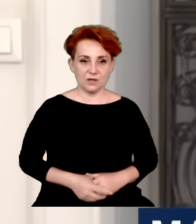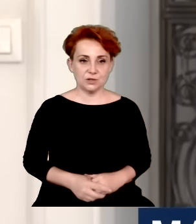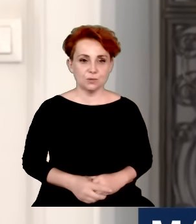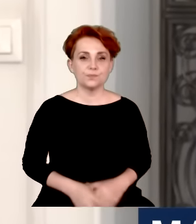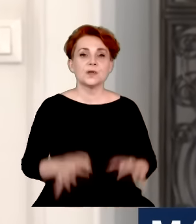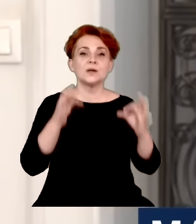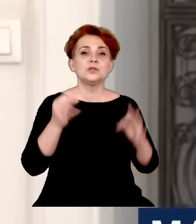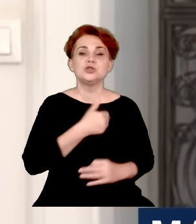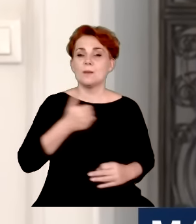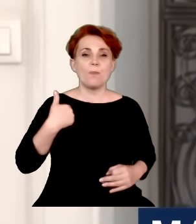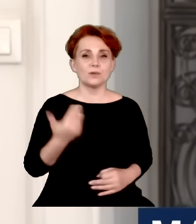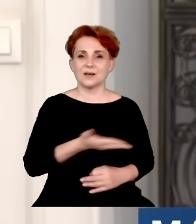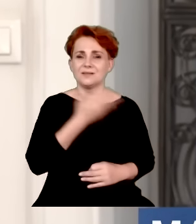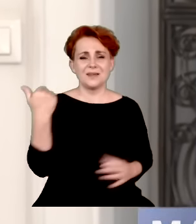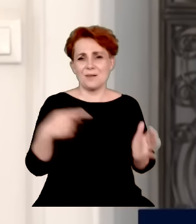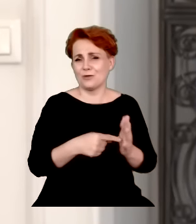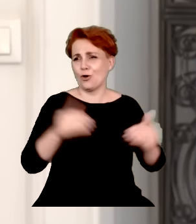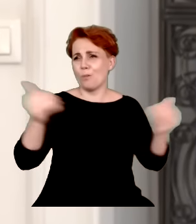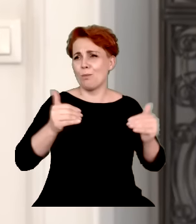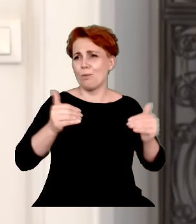na luksus kłótni